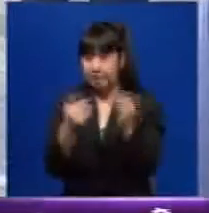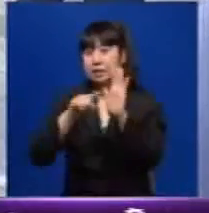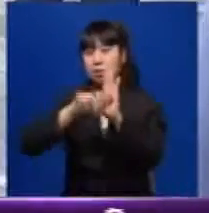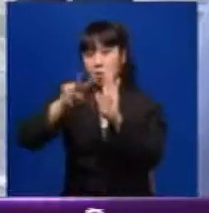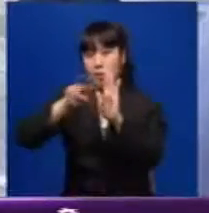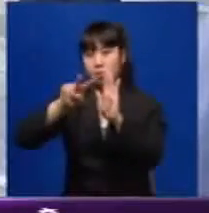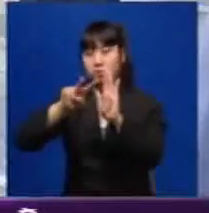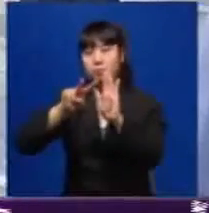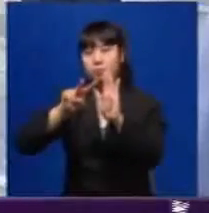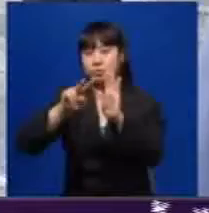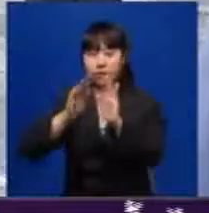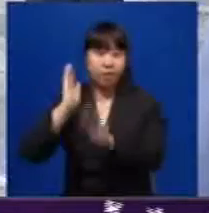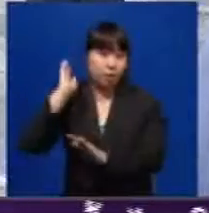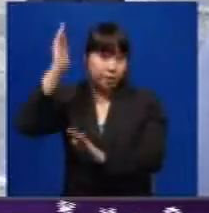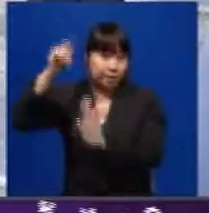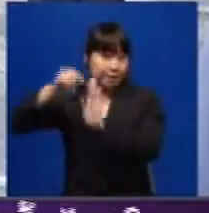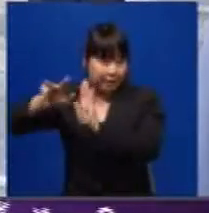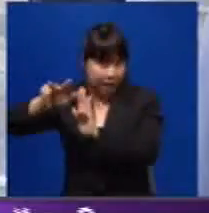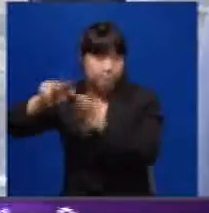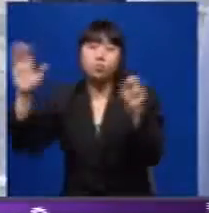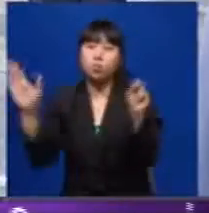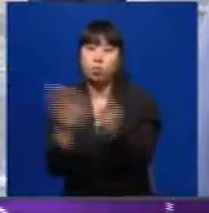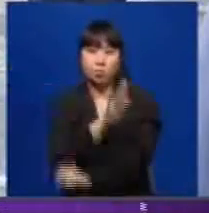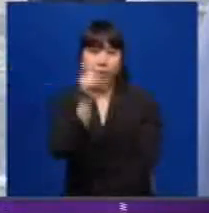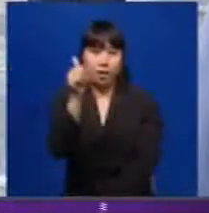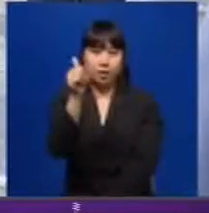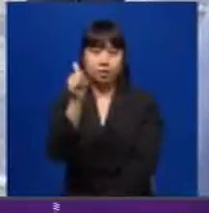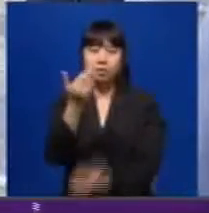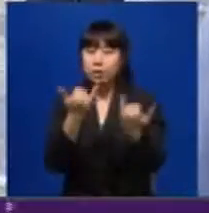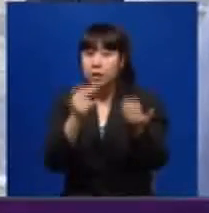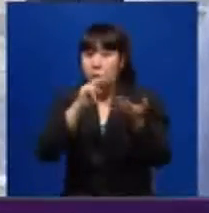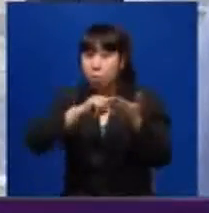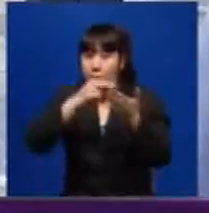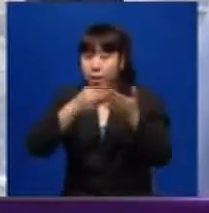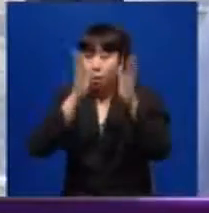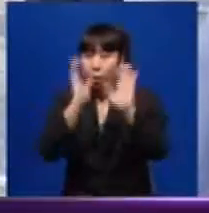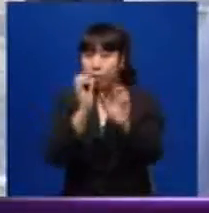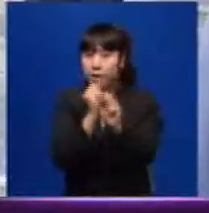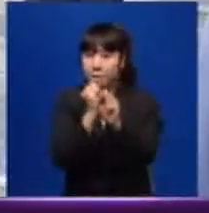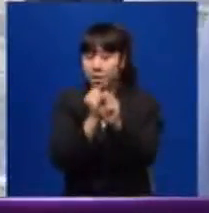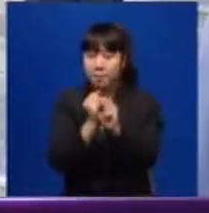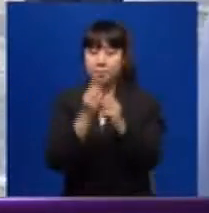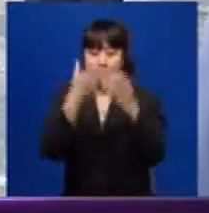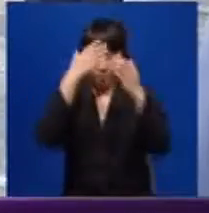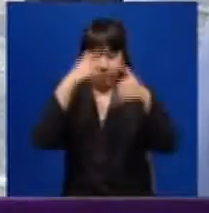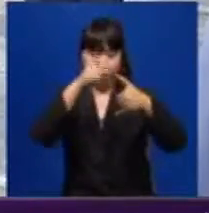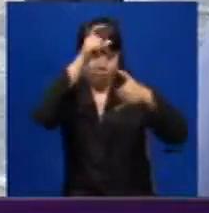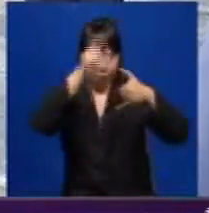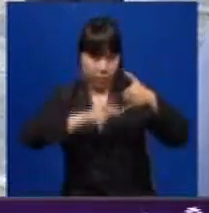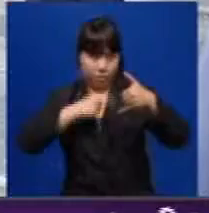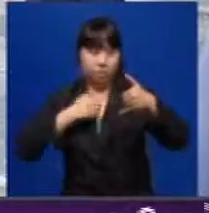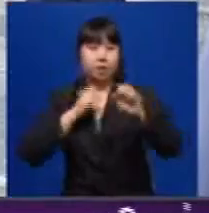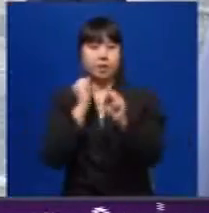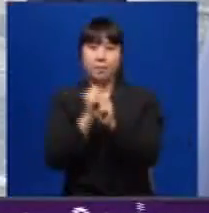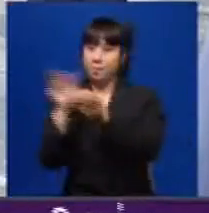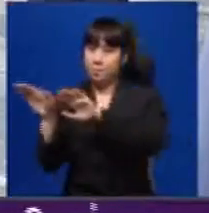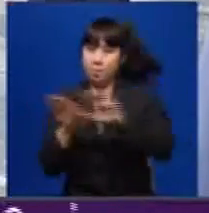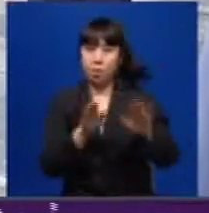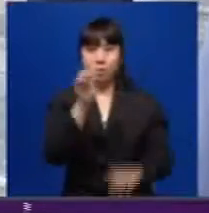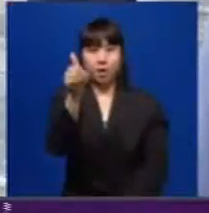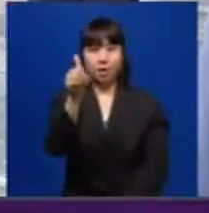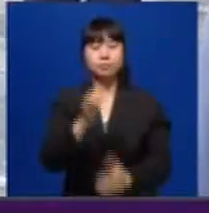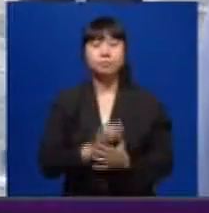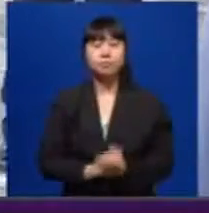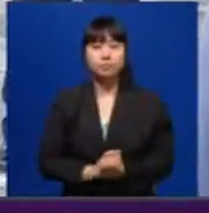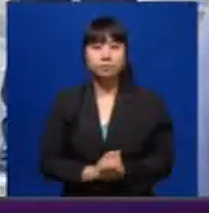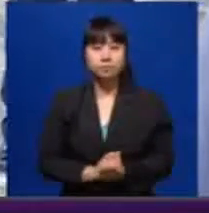ก็รุ่นหน้ารุ่นที่3ก็จะครบถ้วนซึ่งหมายถึงว่าบุคลากรเราก็จะมีความพร้อมที่จะเข้าไปทำงานนะครับเพราะฉะ